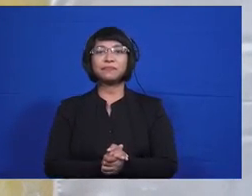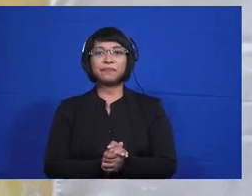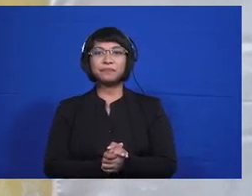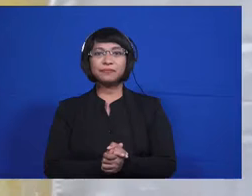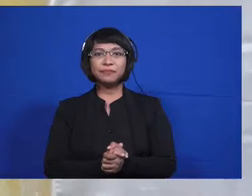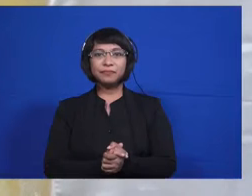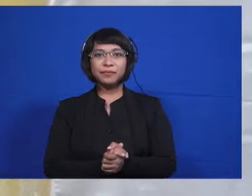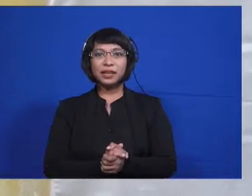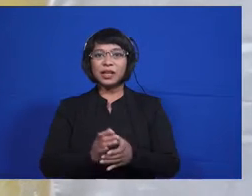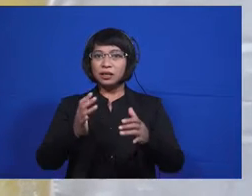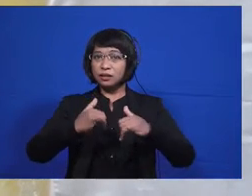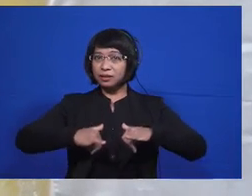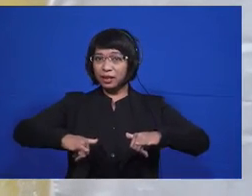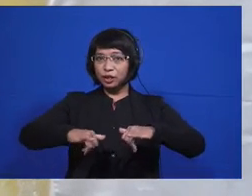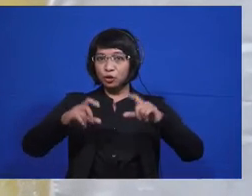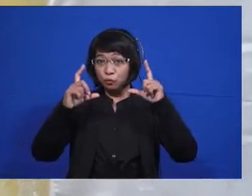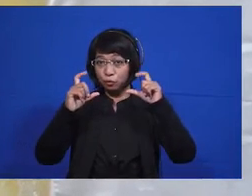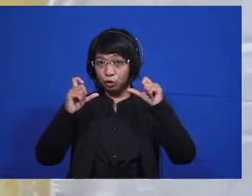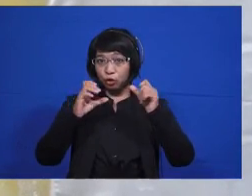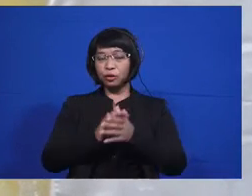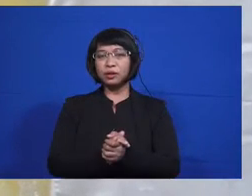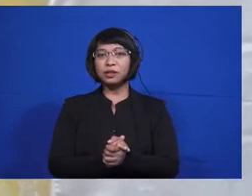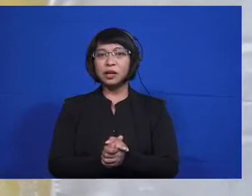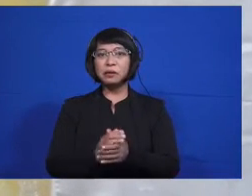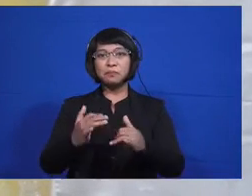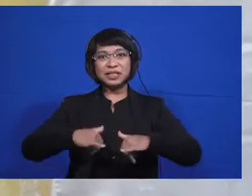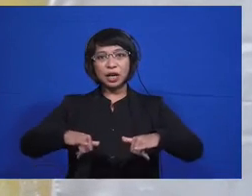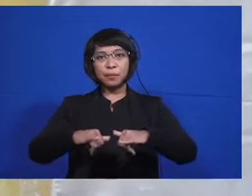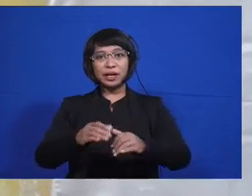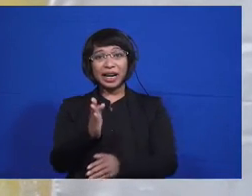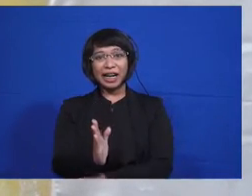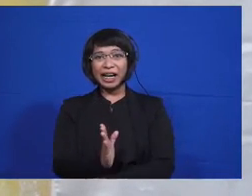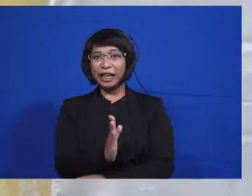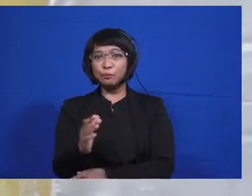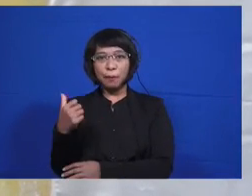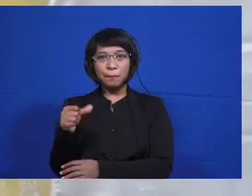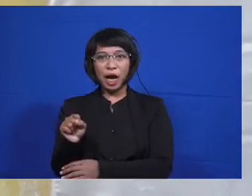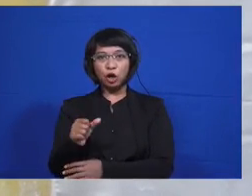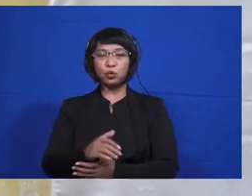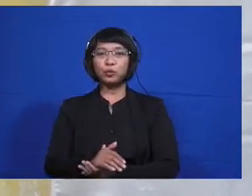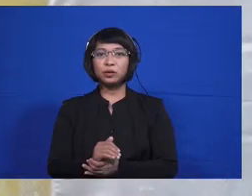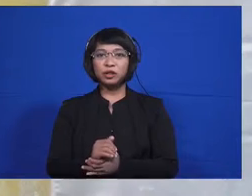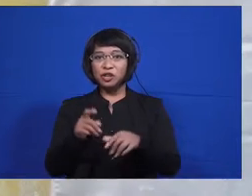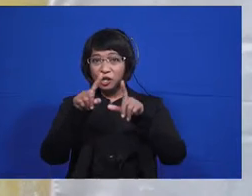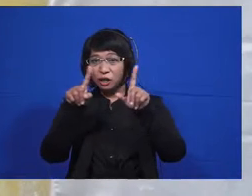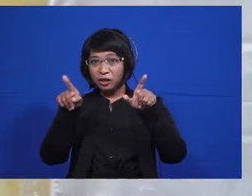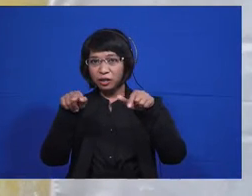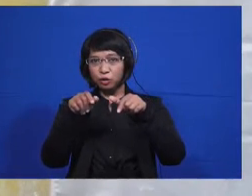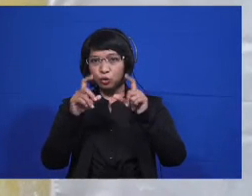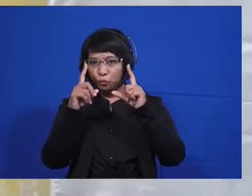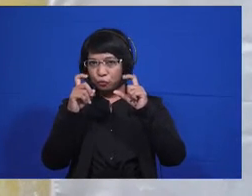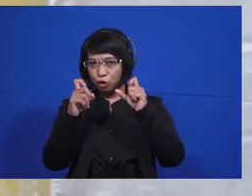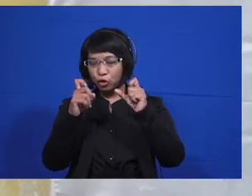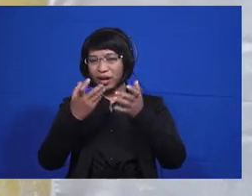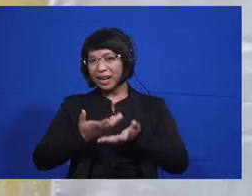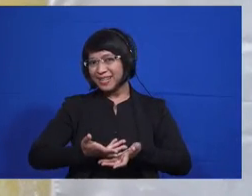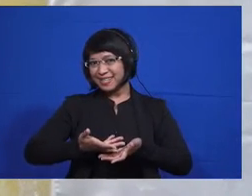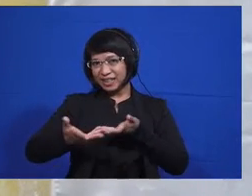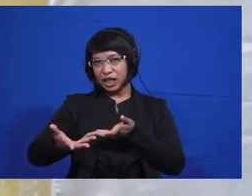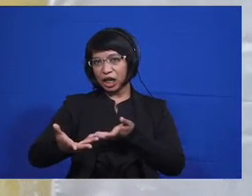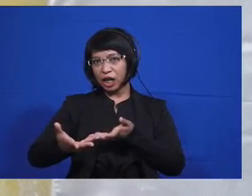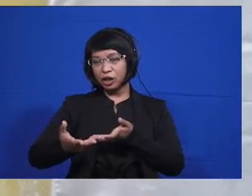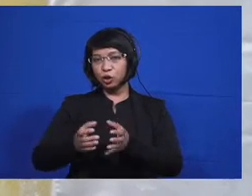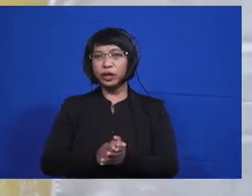bersama Bapak Uskup dan para imam baru di akhir perayaan Ekaristi. Kebutuhan dokumentasi akan disediakan